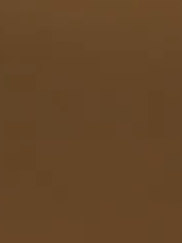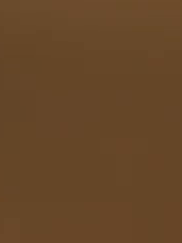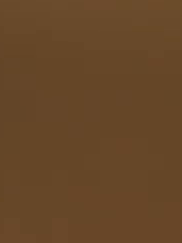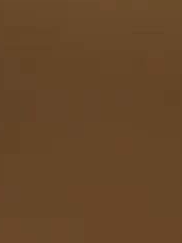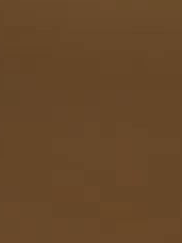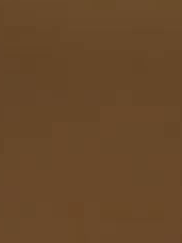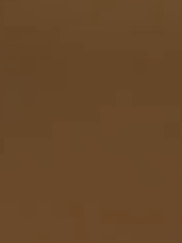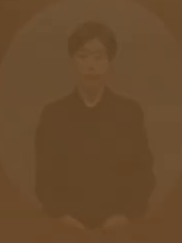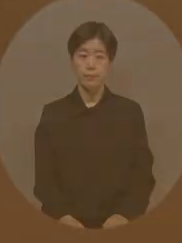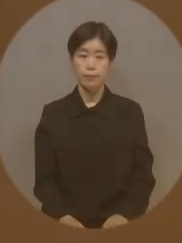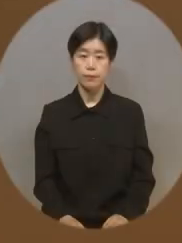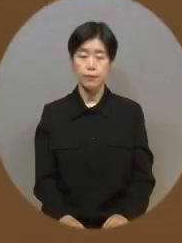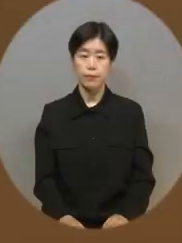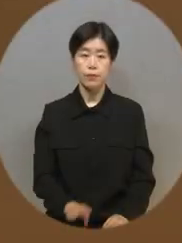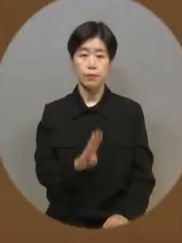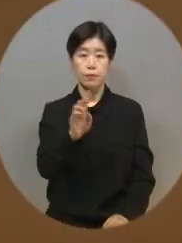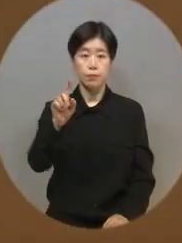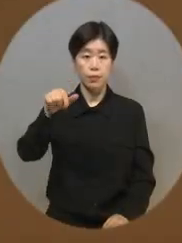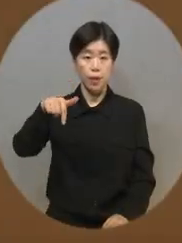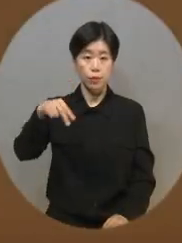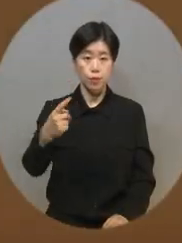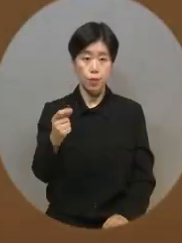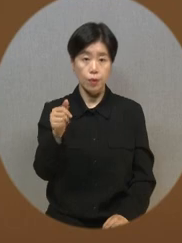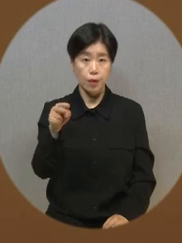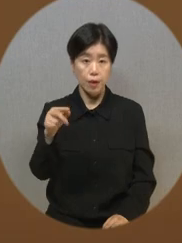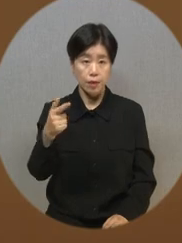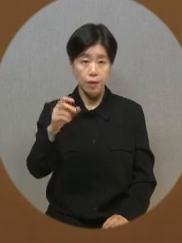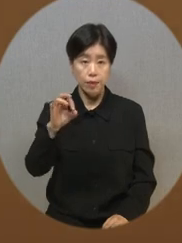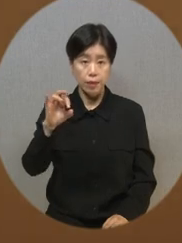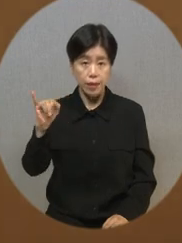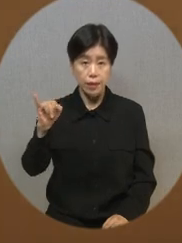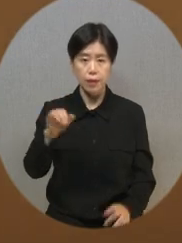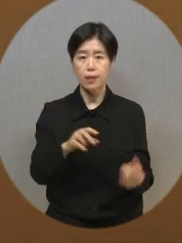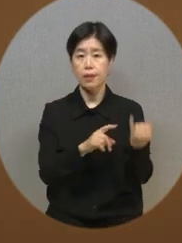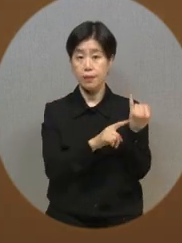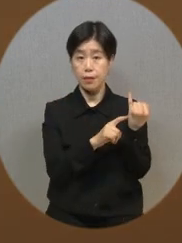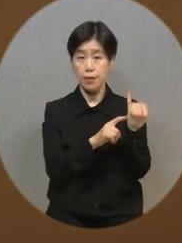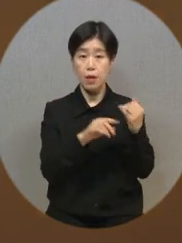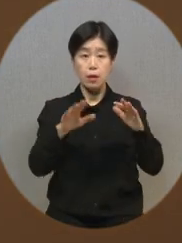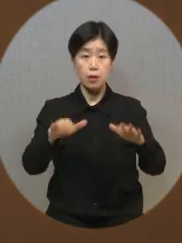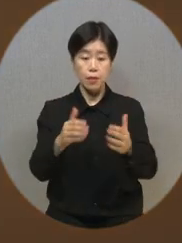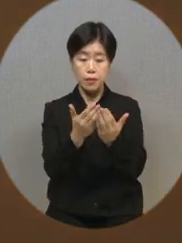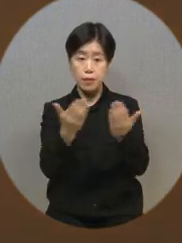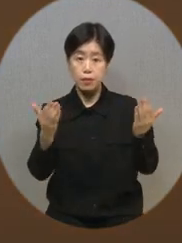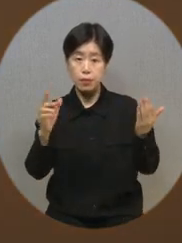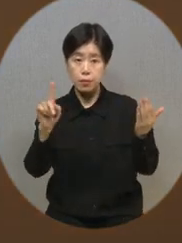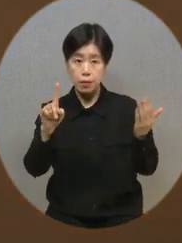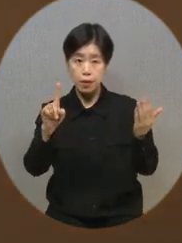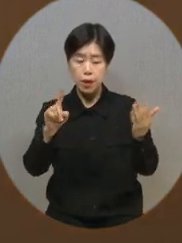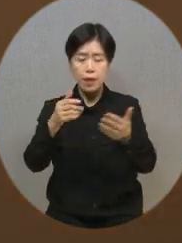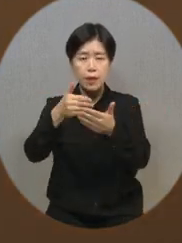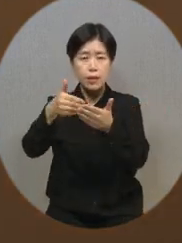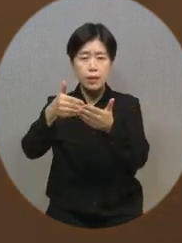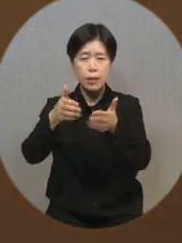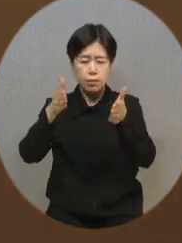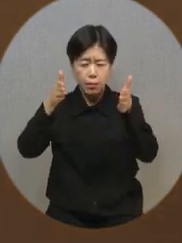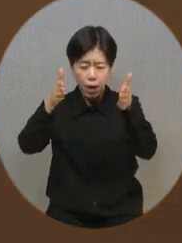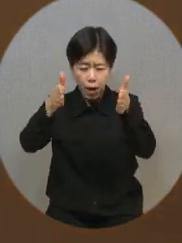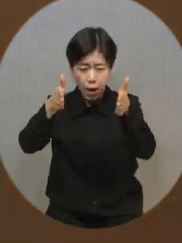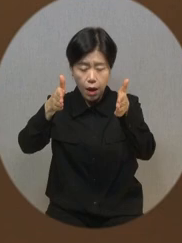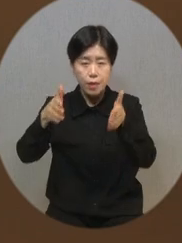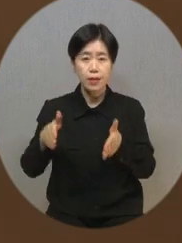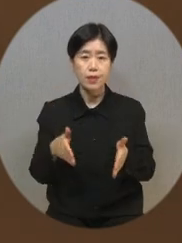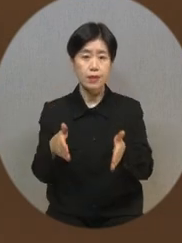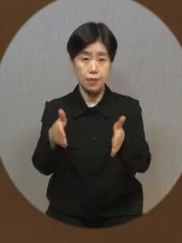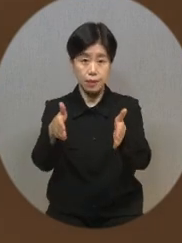박수연이 작가는 이번 전시 그림으로 가는 길을 통해 우리 삶 속에서 잊혀진 기억의